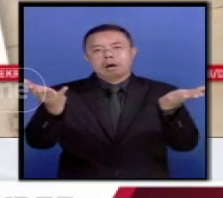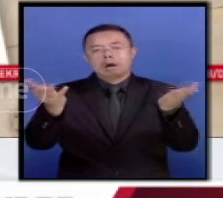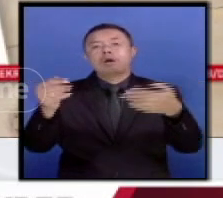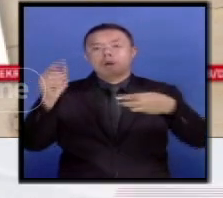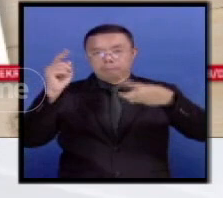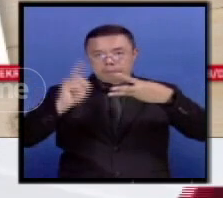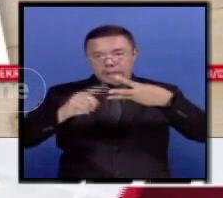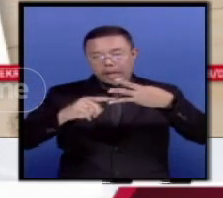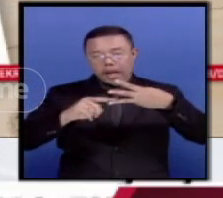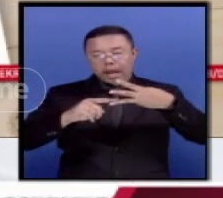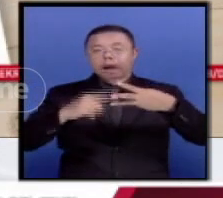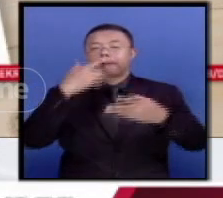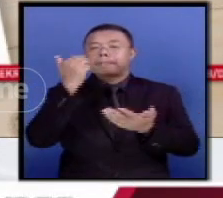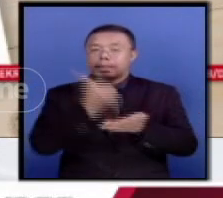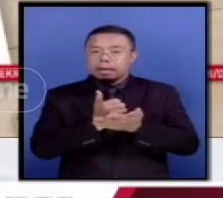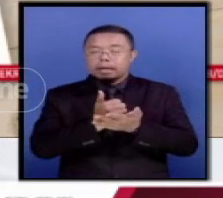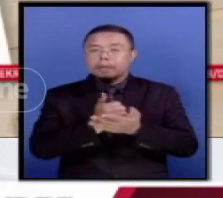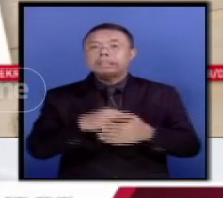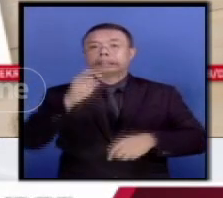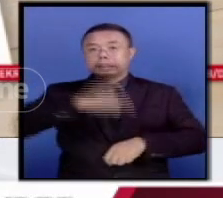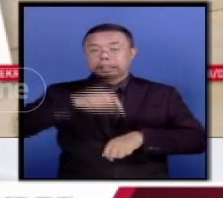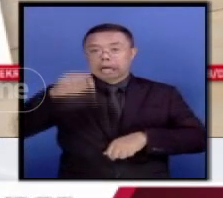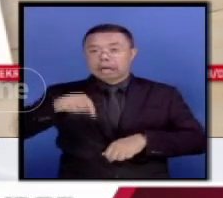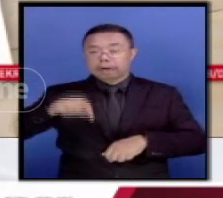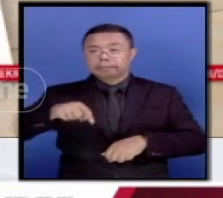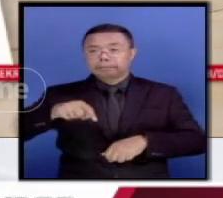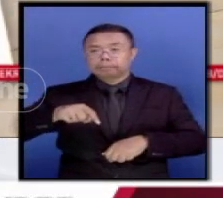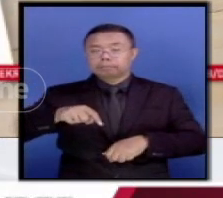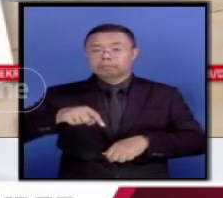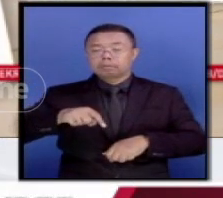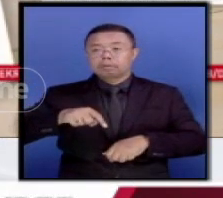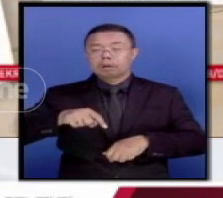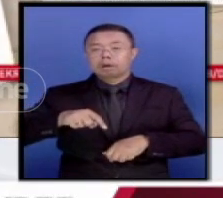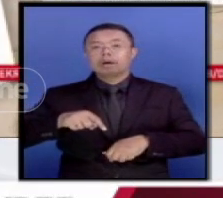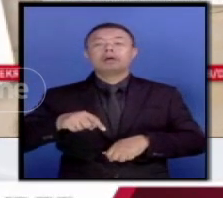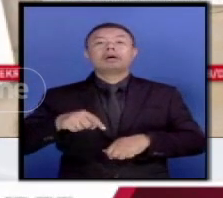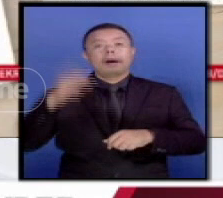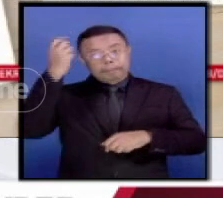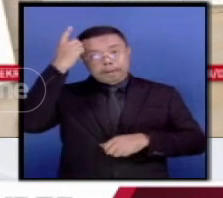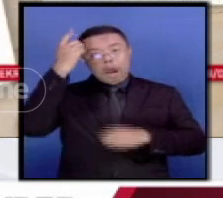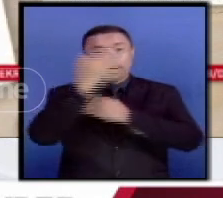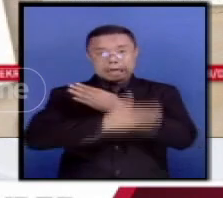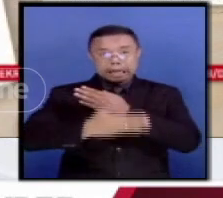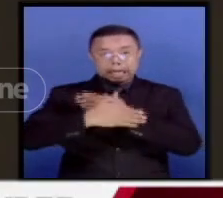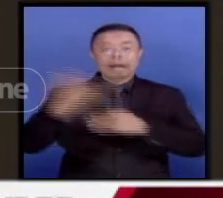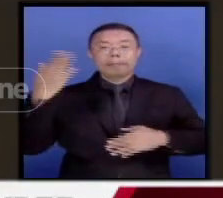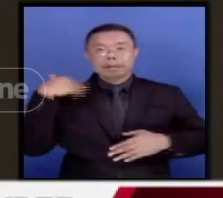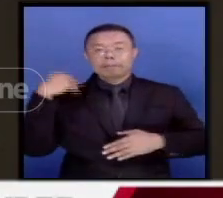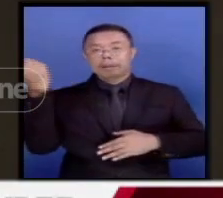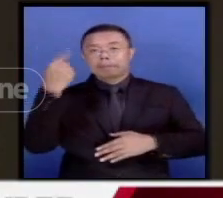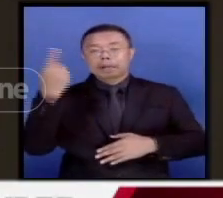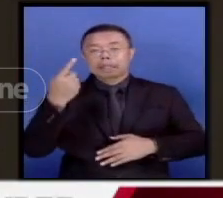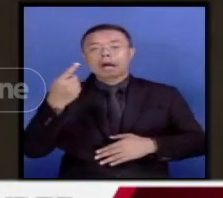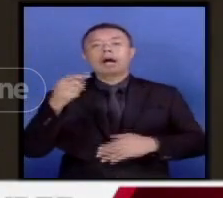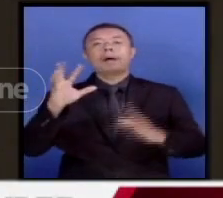Yang ketiga, yang tidak kalah pentingnya adalah saat ini aparat sipil negara, pejabat pemerintah